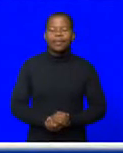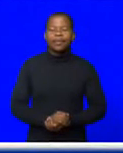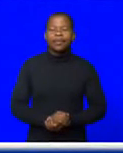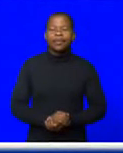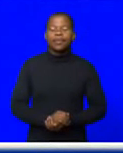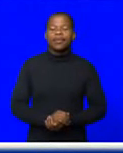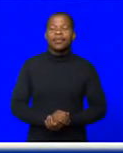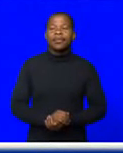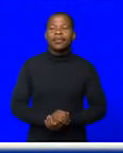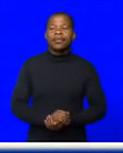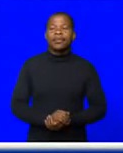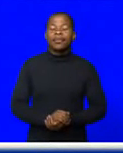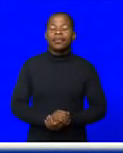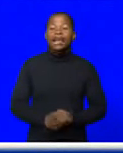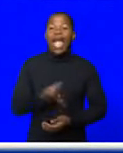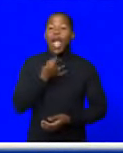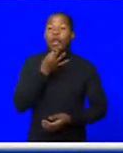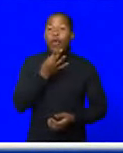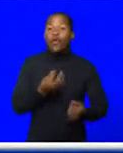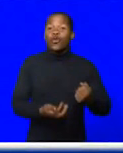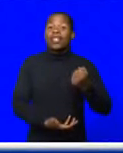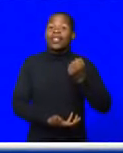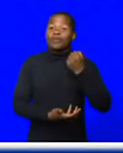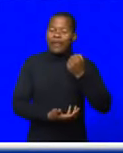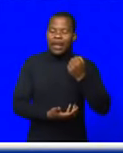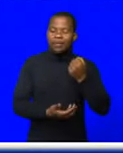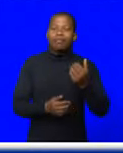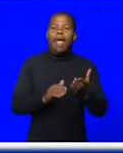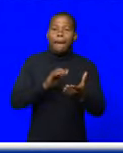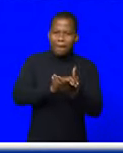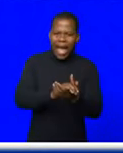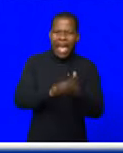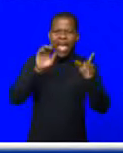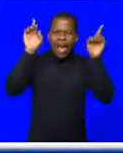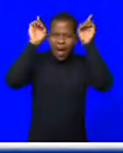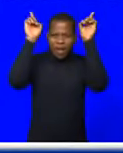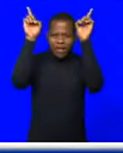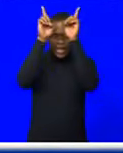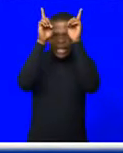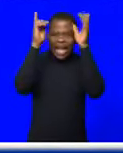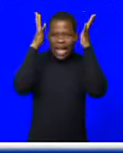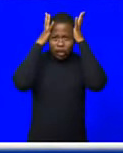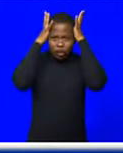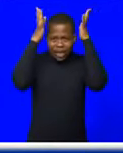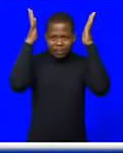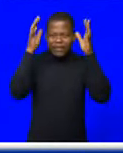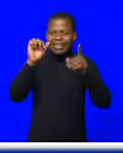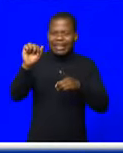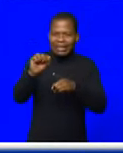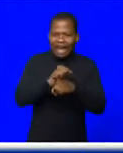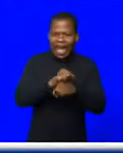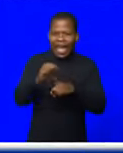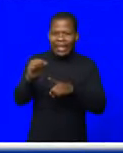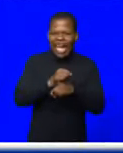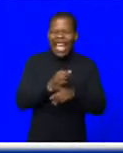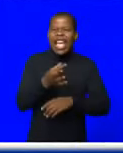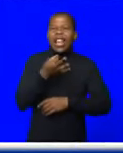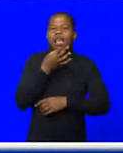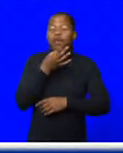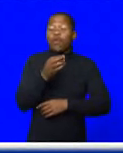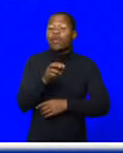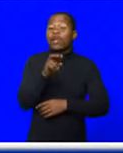Bantfu labasha labangamashumi lamabili nesihlanu lecelo tabo tingakaphumeleli esigabeni sesiphohlongo esikhwameni sekubathuthukisa kute